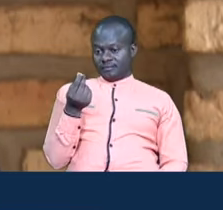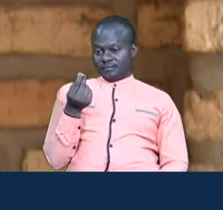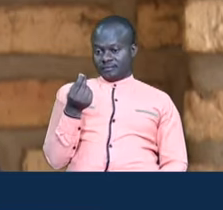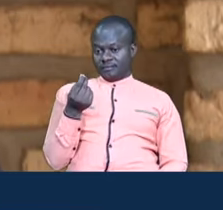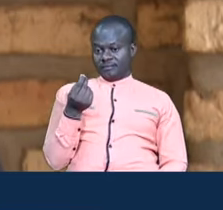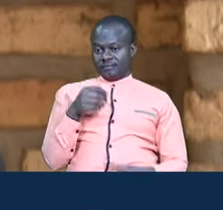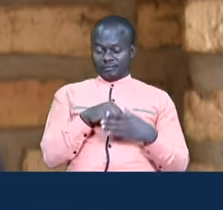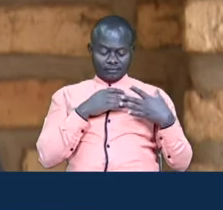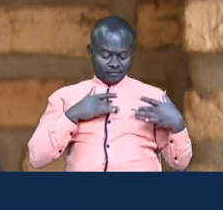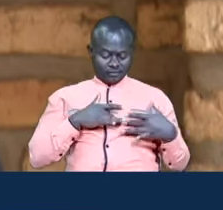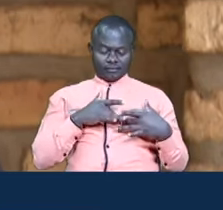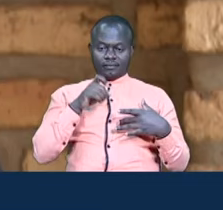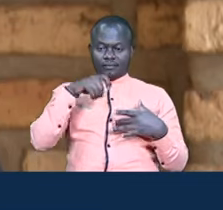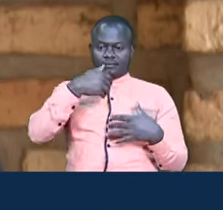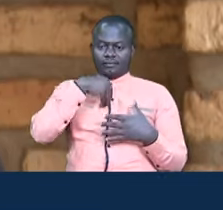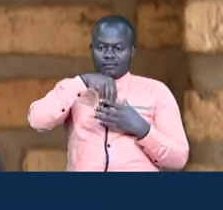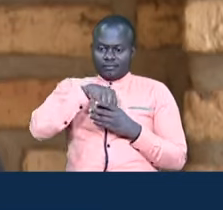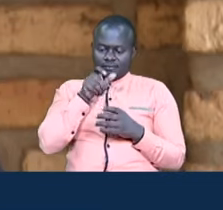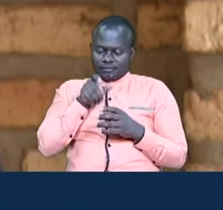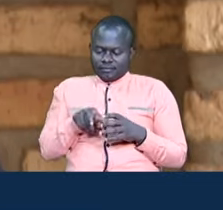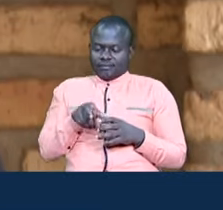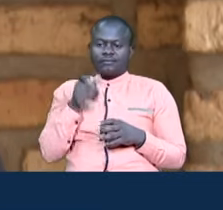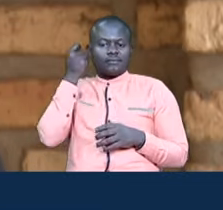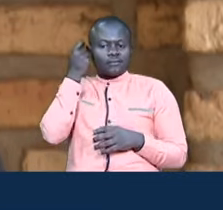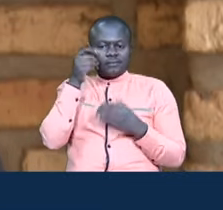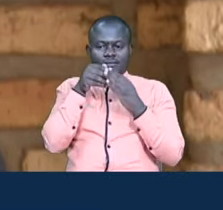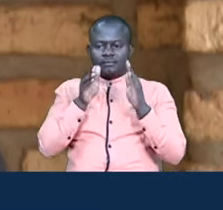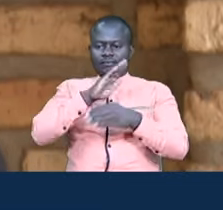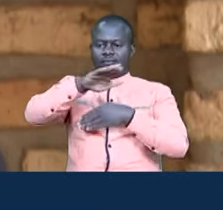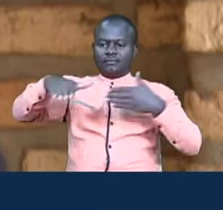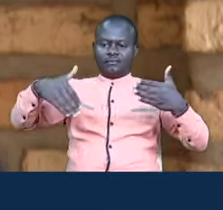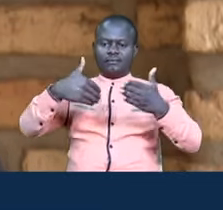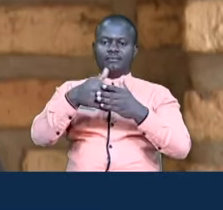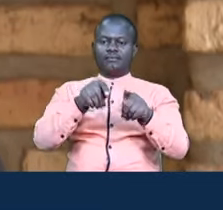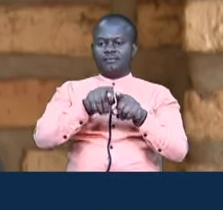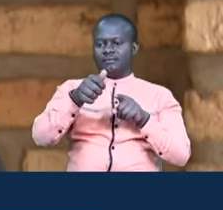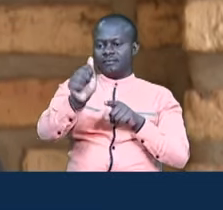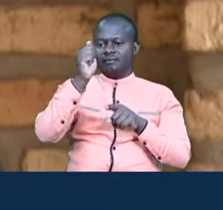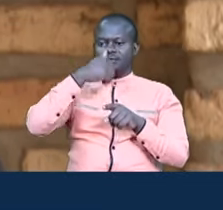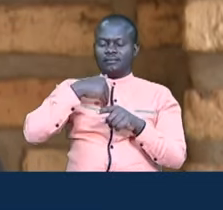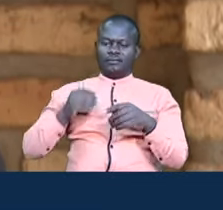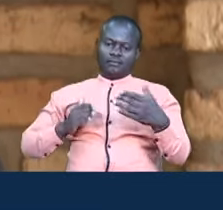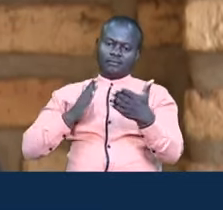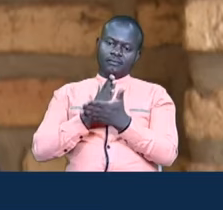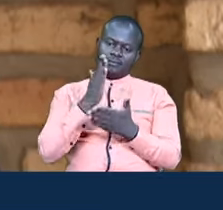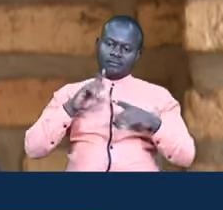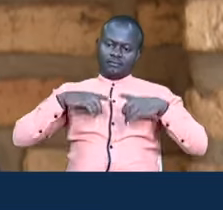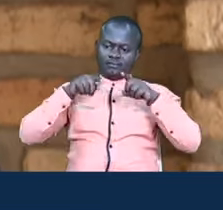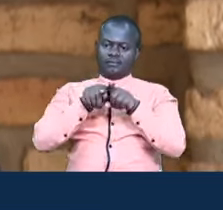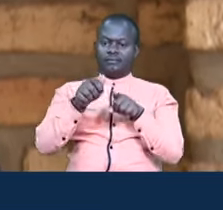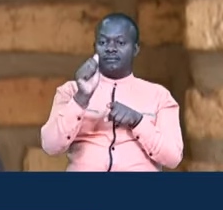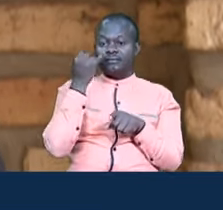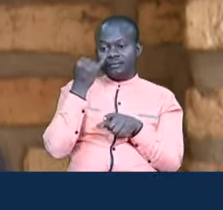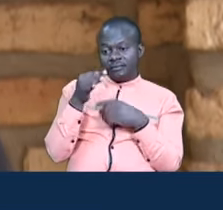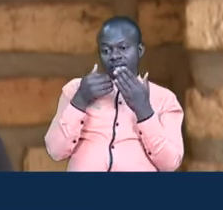buzima mu mutima ni uko wifitemo umuntu, ko wumva ko umuntu wese ari kimwe nkawe, afite uburenganzira bwo kubaho nkawe. Rero